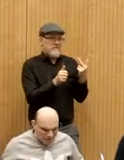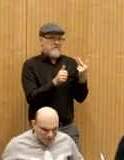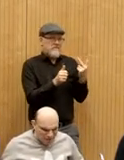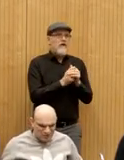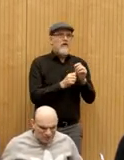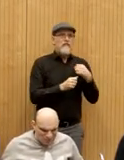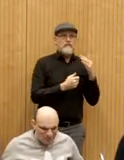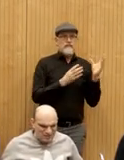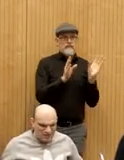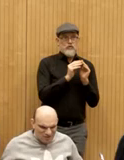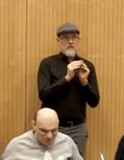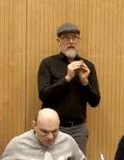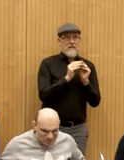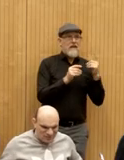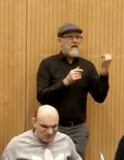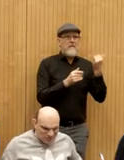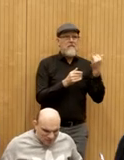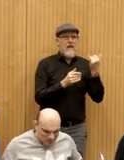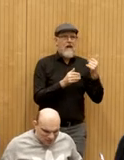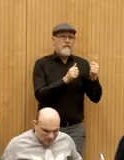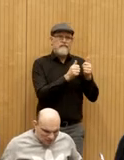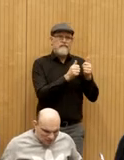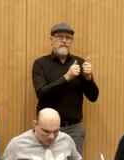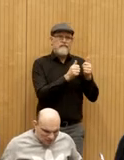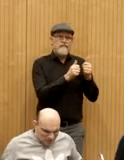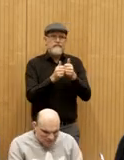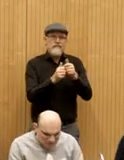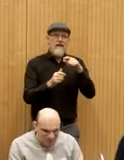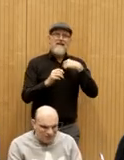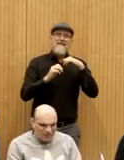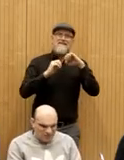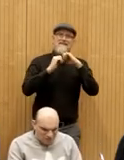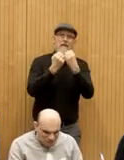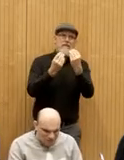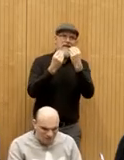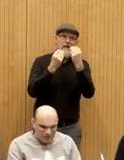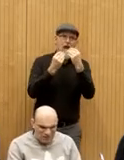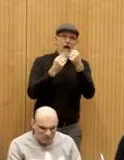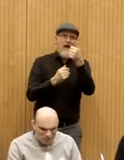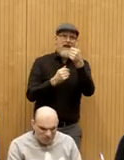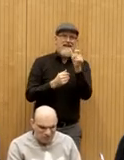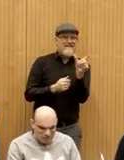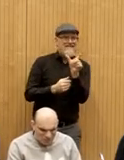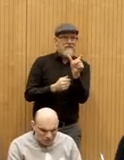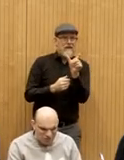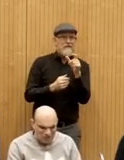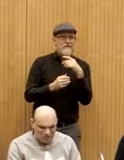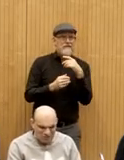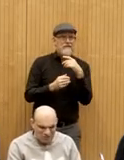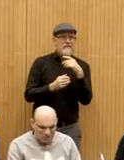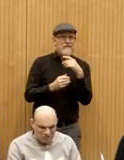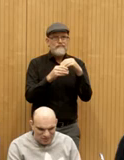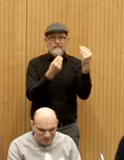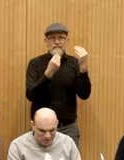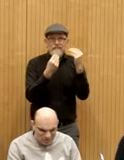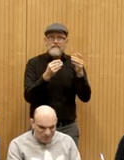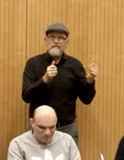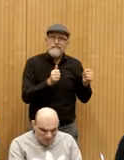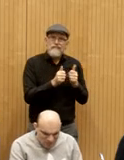machen, jedem Semester. Und das geben wir. Und wir gehen durch die Südstadt mit den